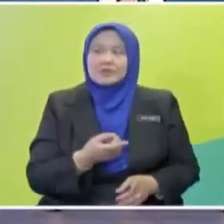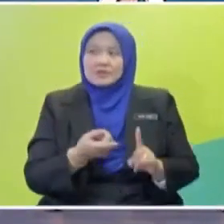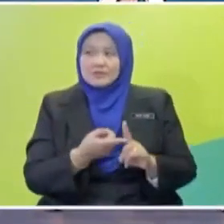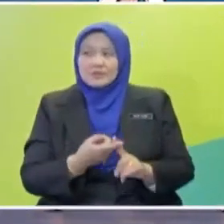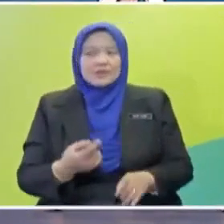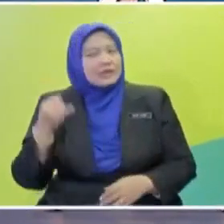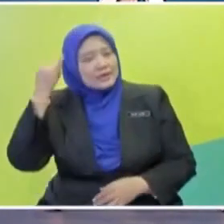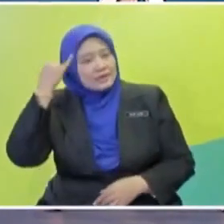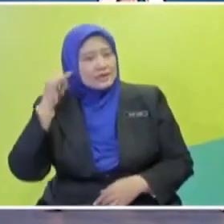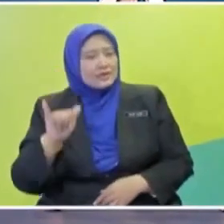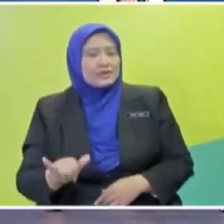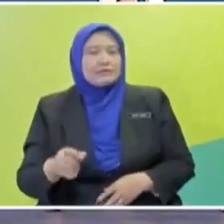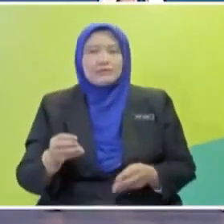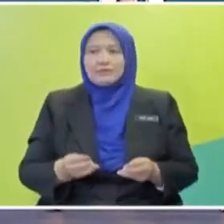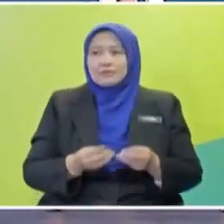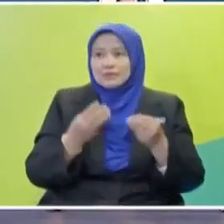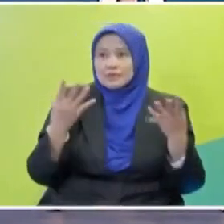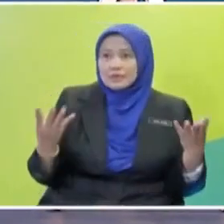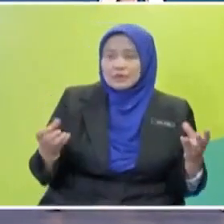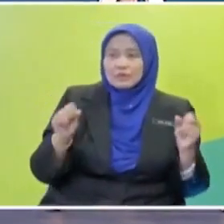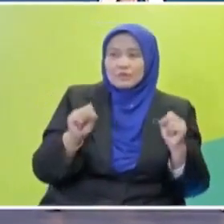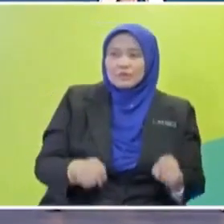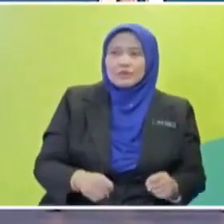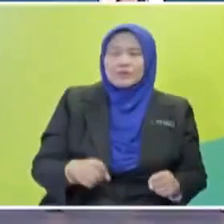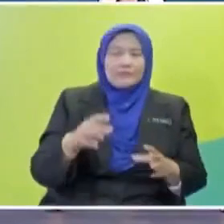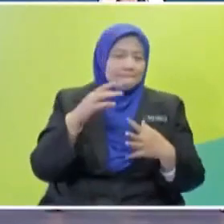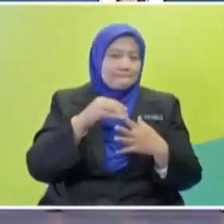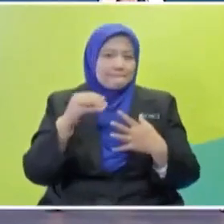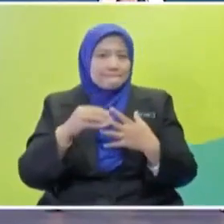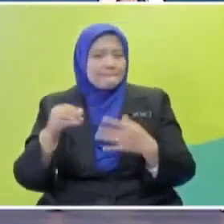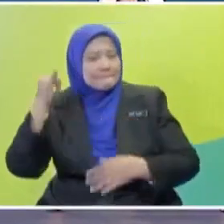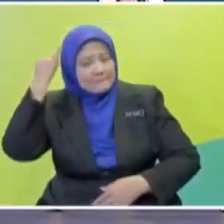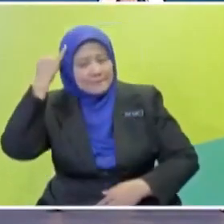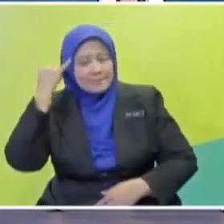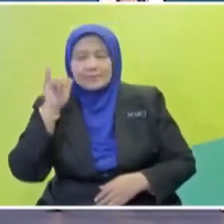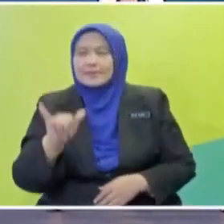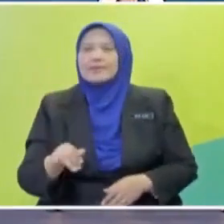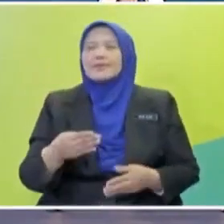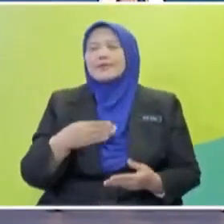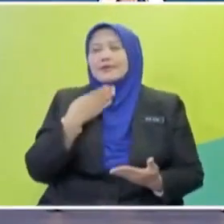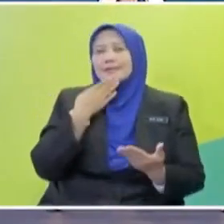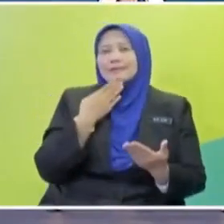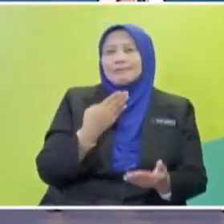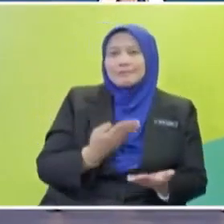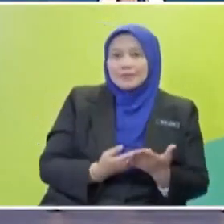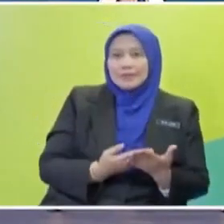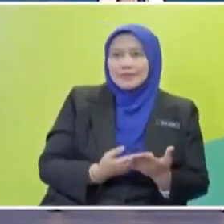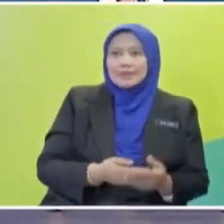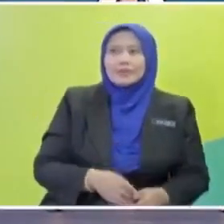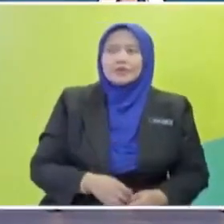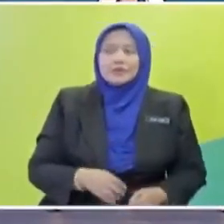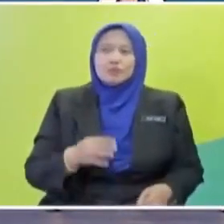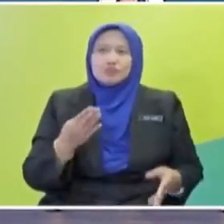banyak tu, kita akan memilih yang mana idea yang terbaik. Dan adakah idea tersebut, contoh katalah Syafiqah nak yang mungkin Syafiqah buat lakaran yang